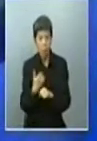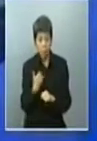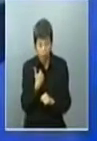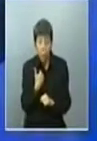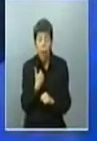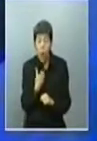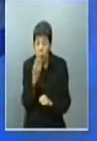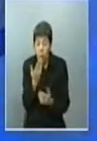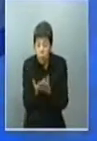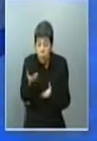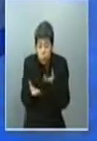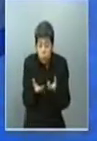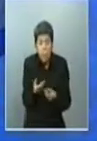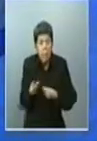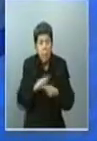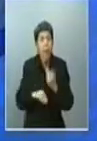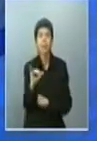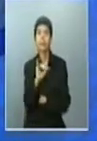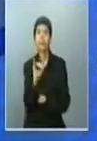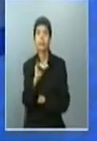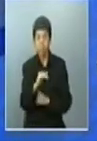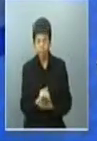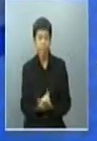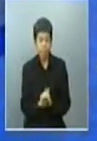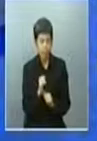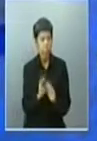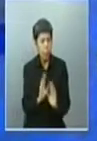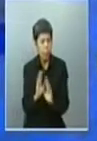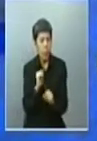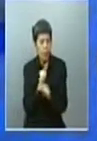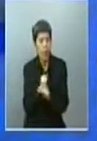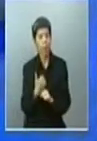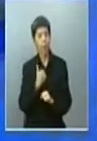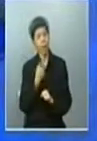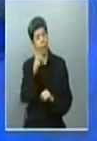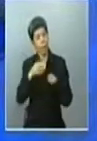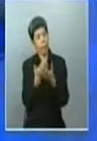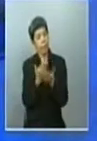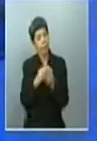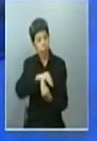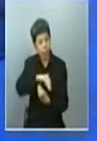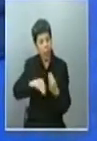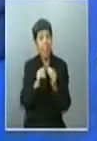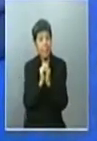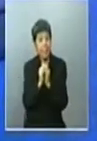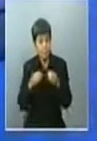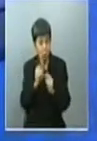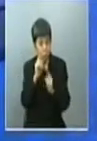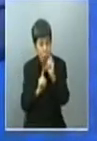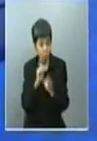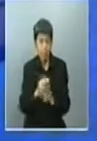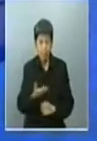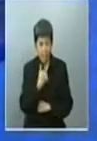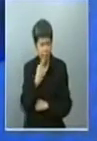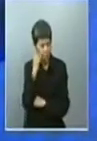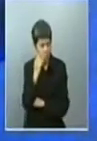นั้นนักลงทุนรายใหญ่ไม่น่าจะขายออกมานะคะก็เป็นการให้ความเชื่อมั่นเพื่อที่จะรักษาเสถียรภาพของตลาดหุ้นจีนด้วยส่วนใครที่พอง